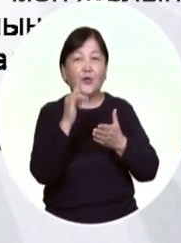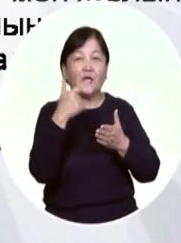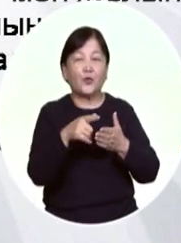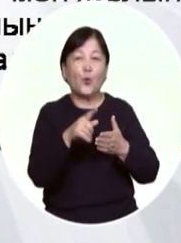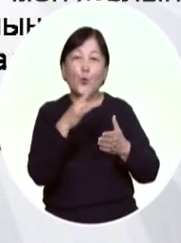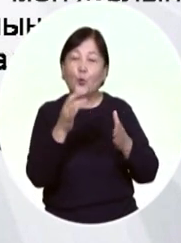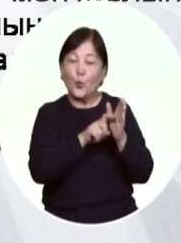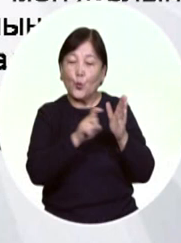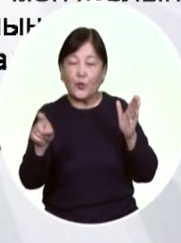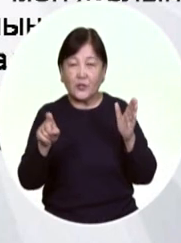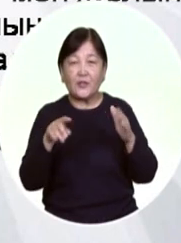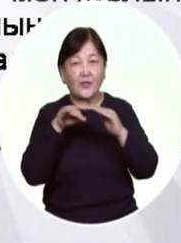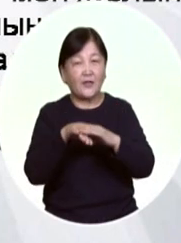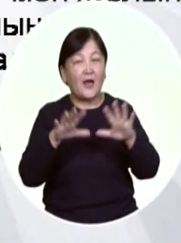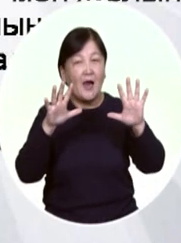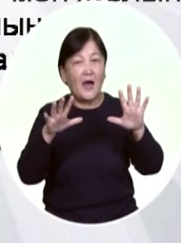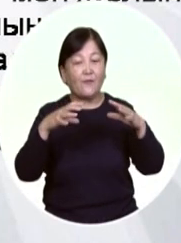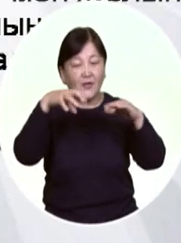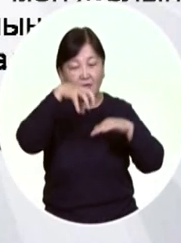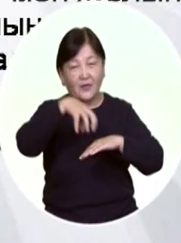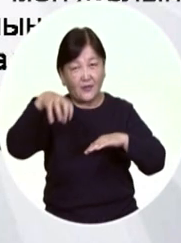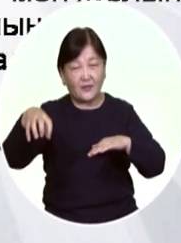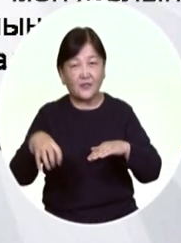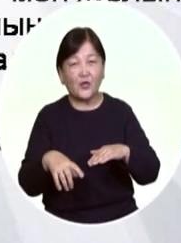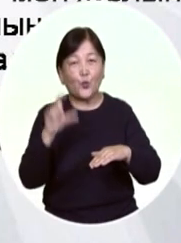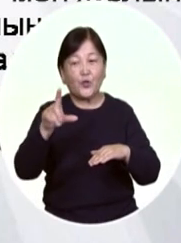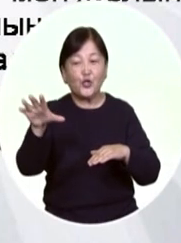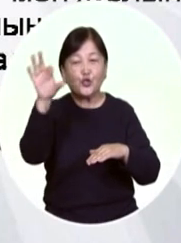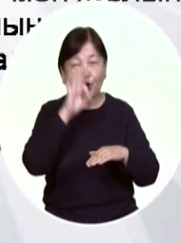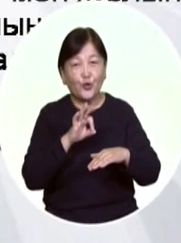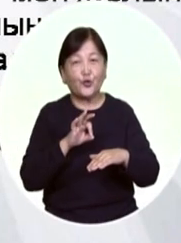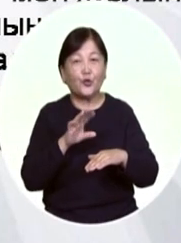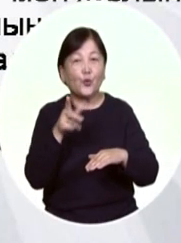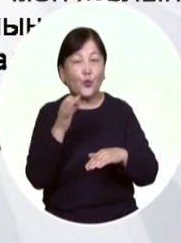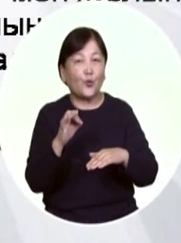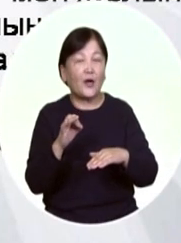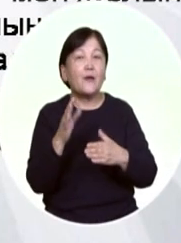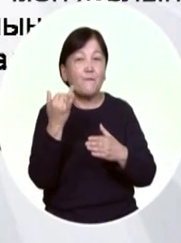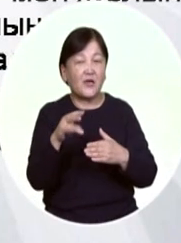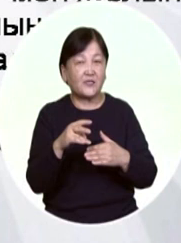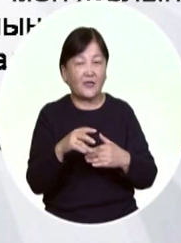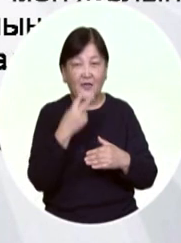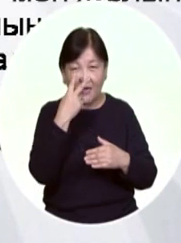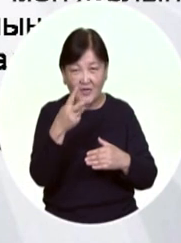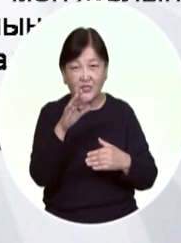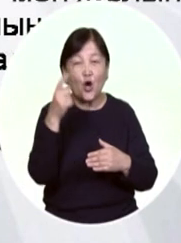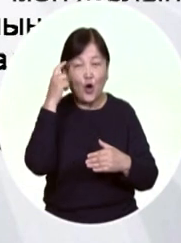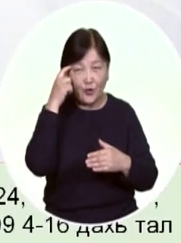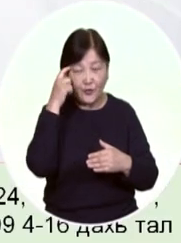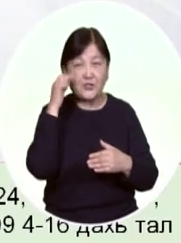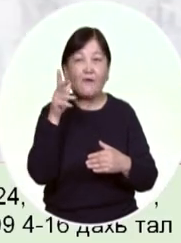ирж 10 гэргээд эндээс өнөө сонгож эхэлдэг ийм тогтолцоо байсан гэдгийг эндээс харж